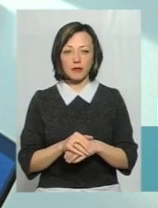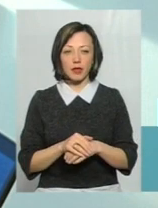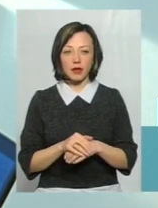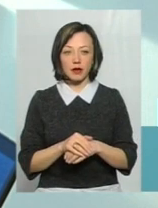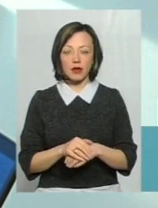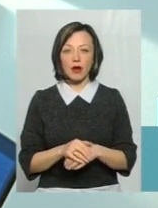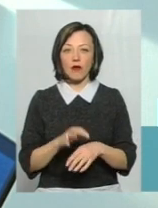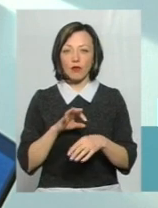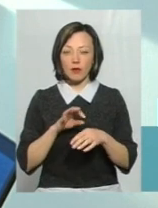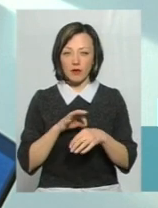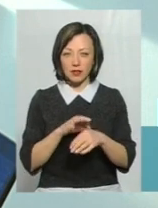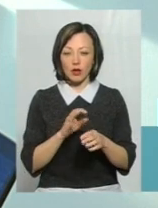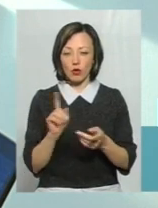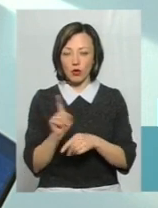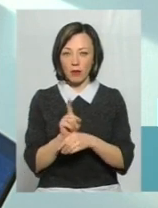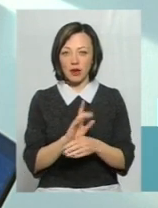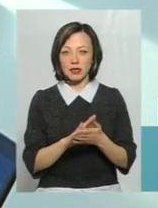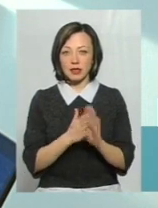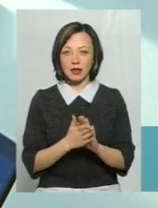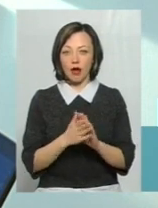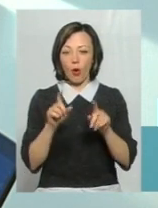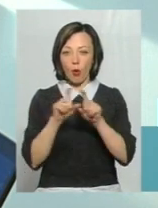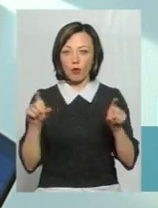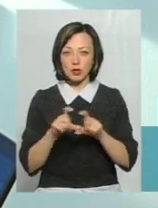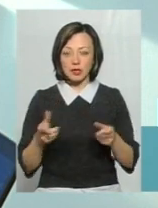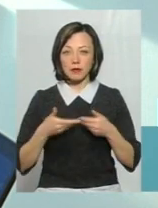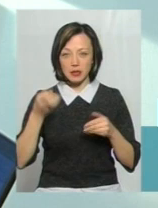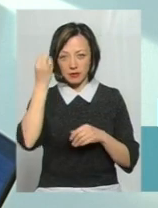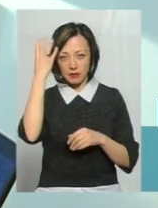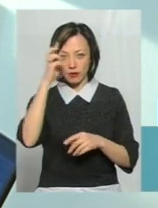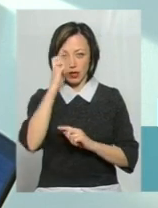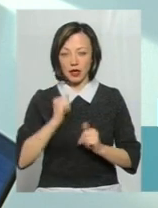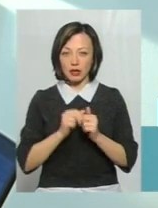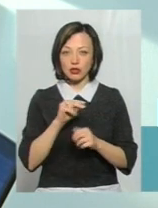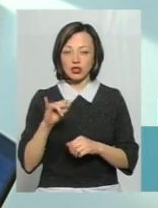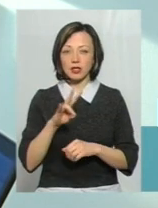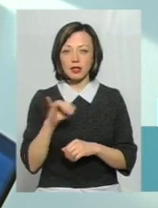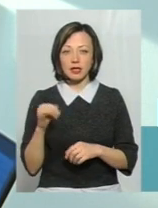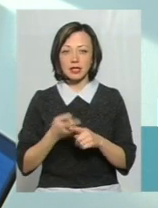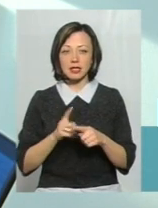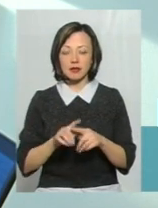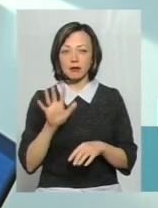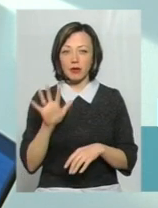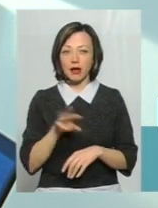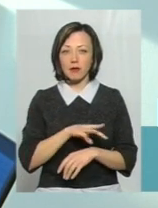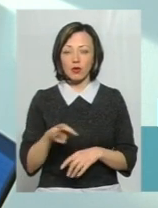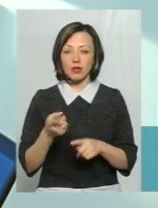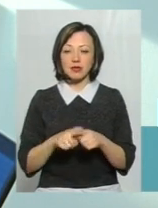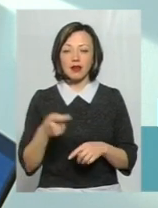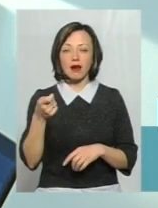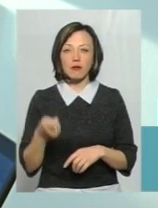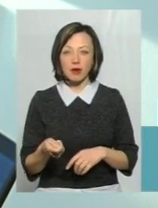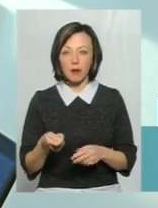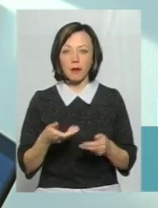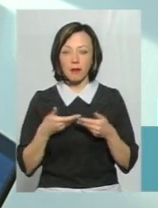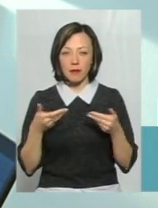стан нормальний корпуса і так далі, і так далі. Ми цивілізована країна чи ні? Я ще раз кажу, ці 5 мільйонів – це капля в морі.